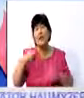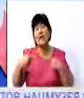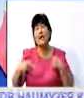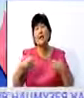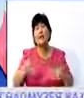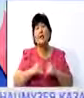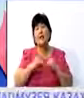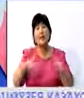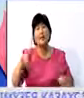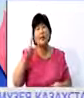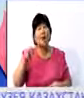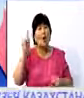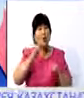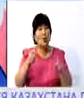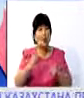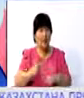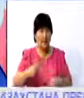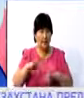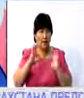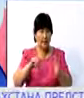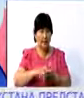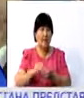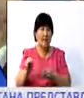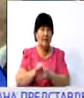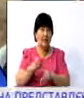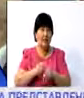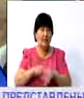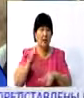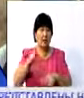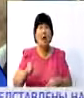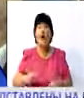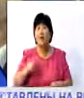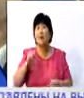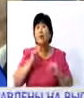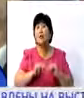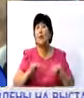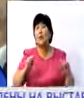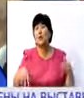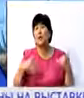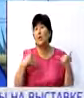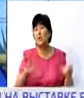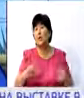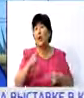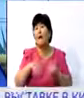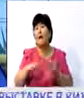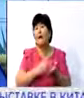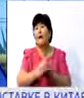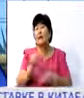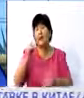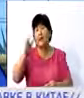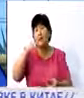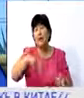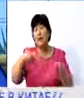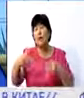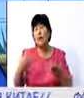разносторонне развитые люди. Школа – это мастерская по воспитанию таких людей, а мастер – учитель. Сегодня отечественная сфера образования